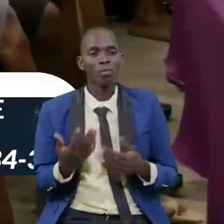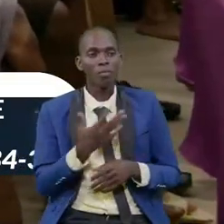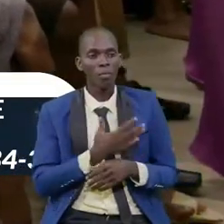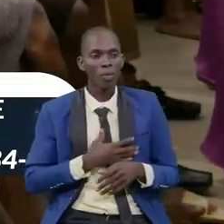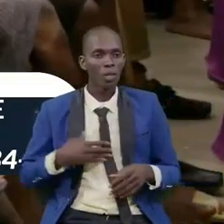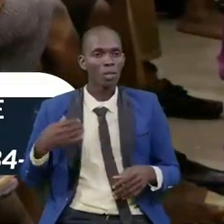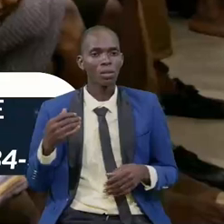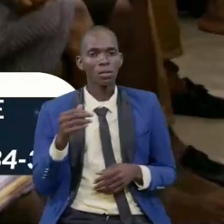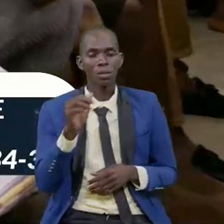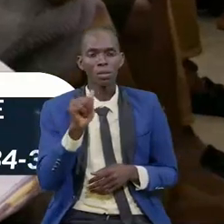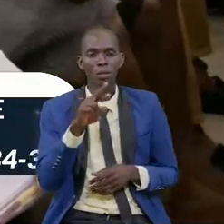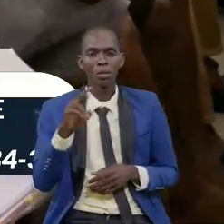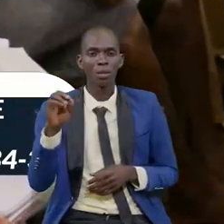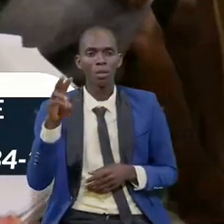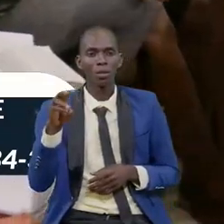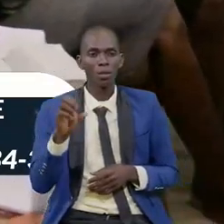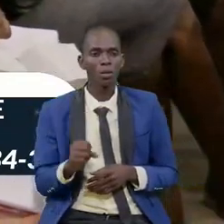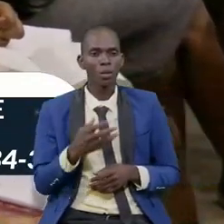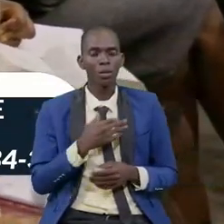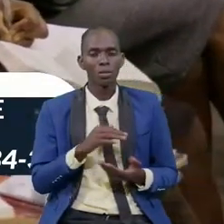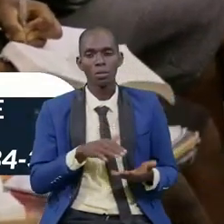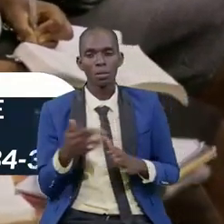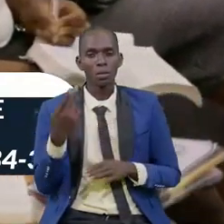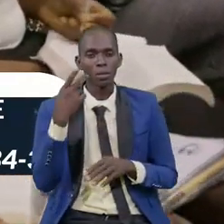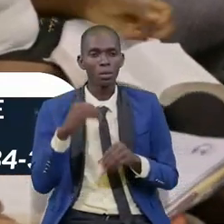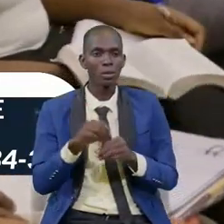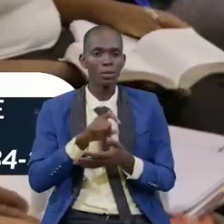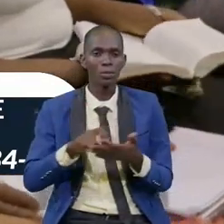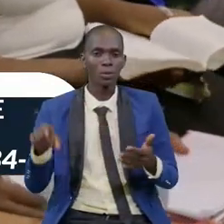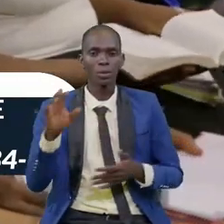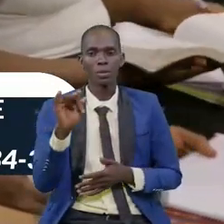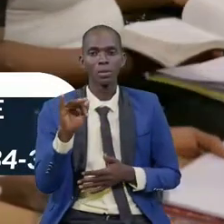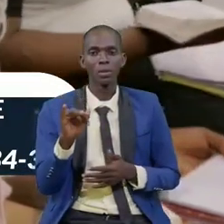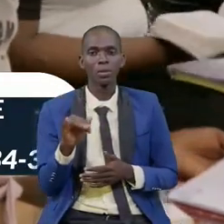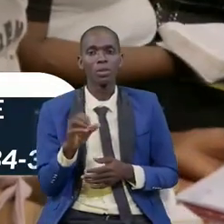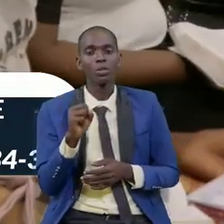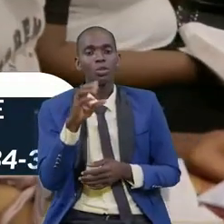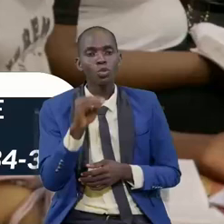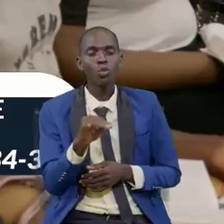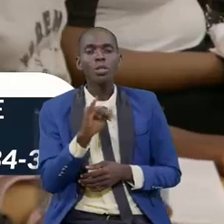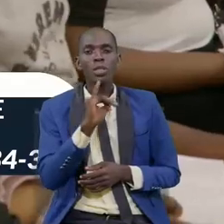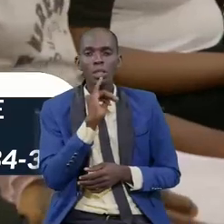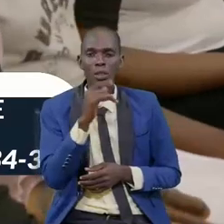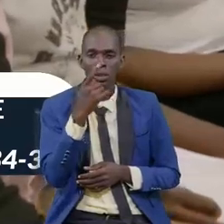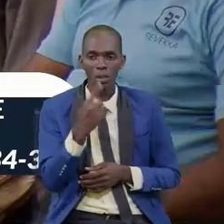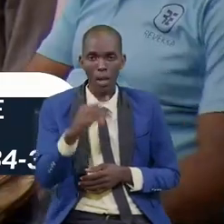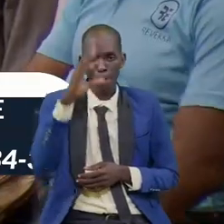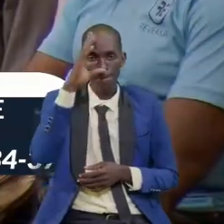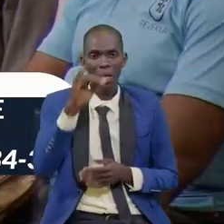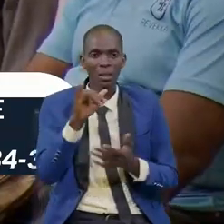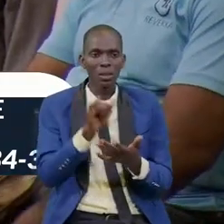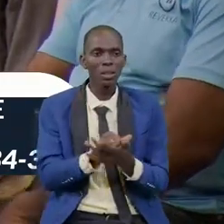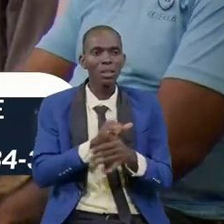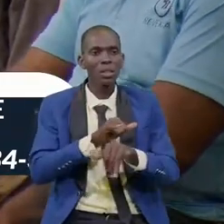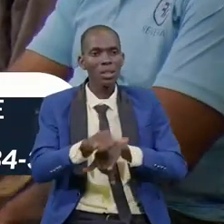des flèches et la mort. 19. Ainsi est un homme qui